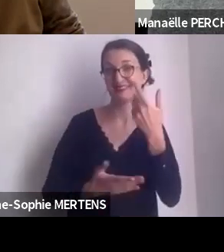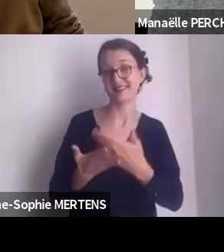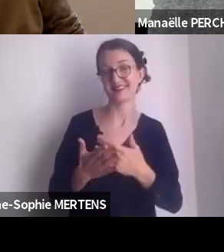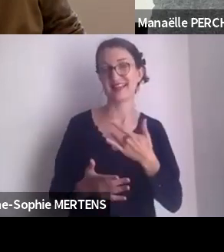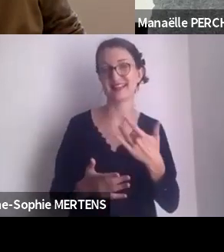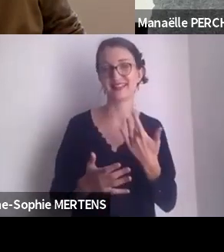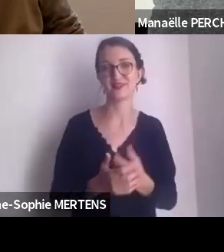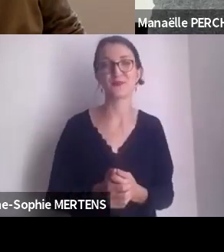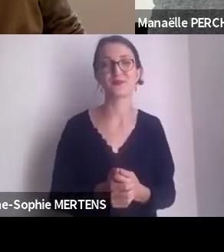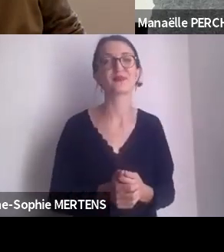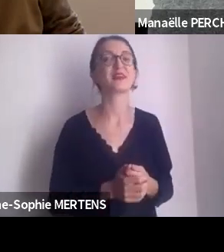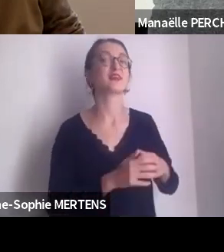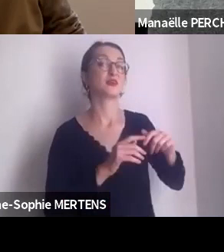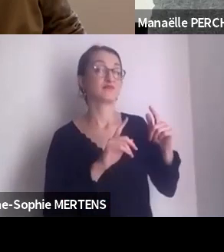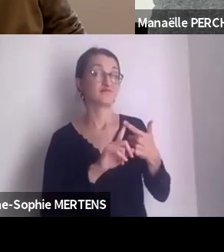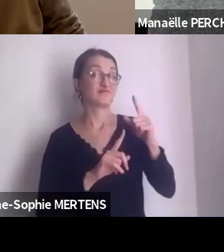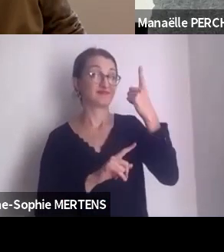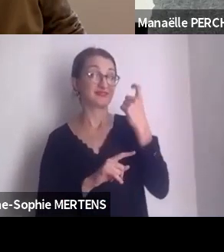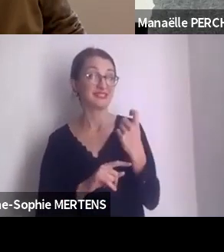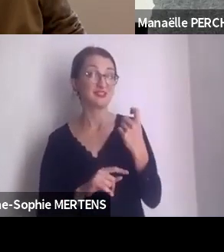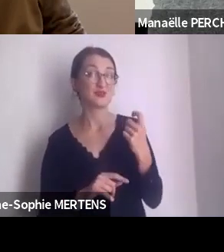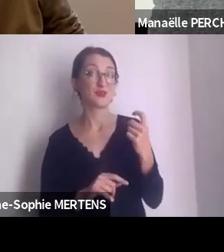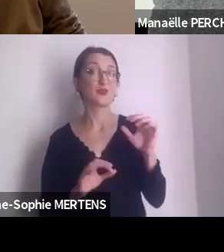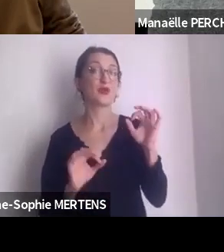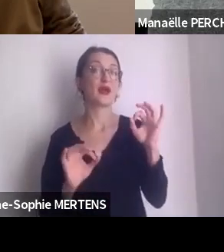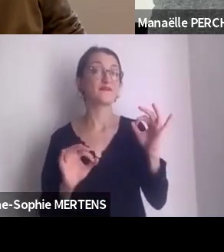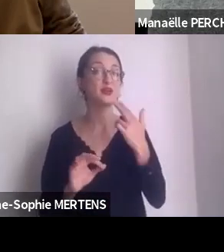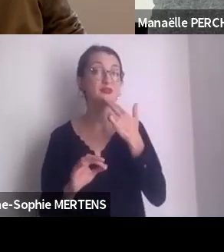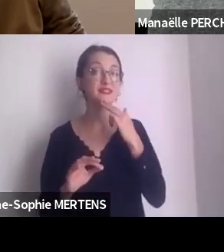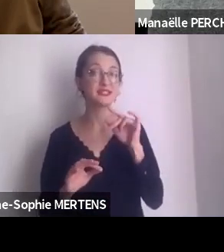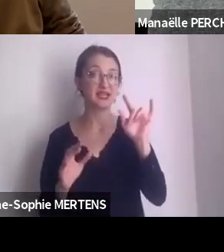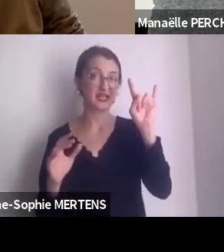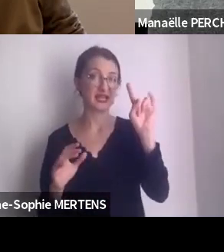entrepreneuse à Shop, Stéphanie Dupré. Utilisateur égale